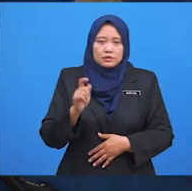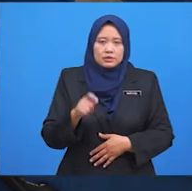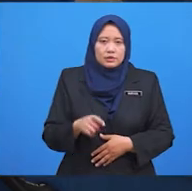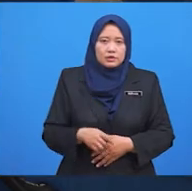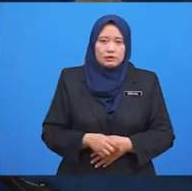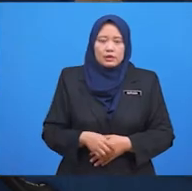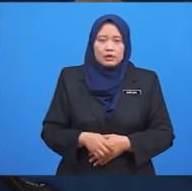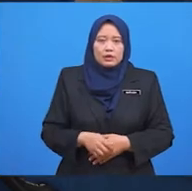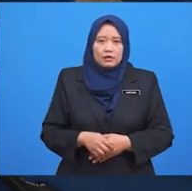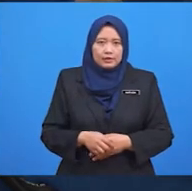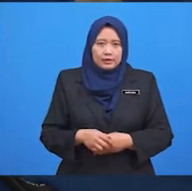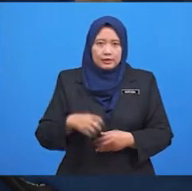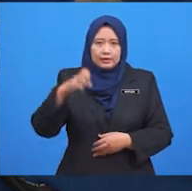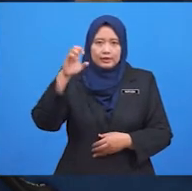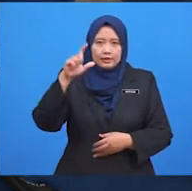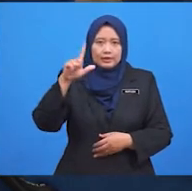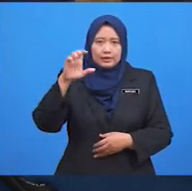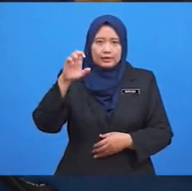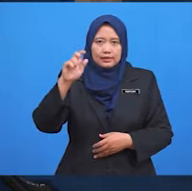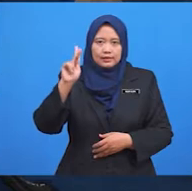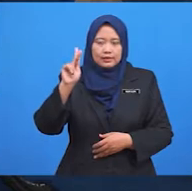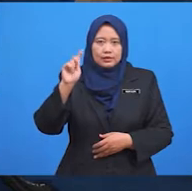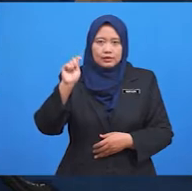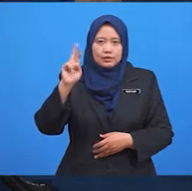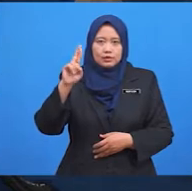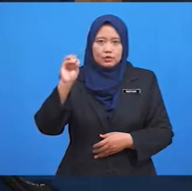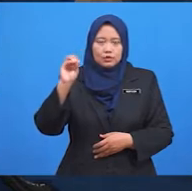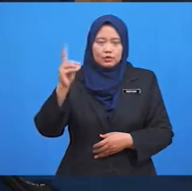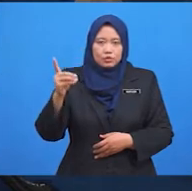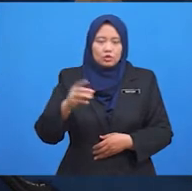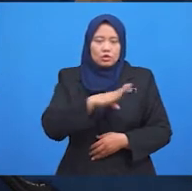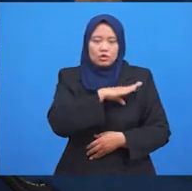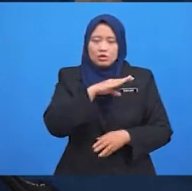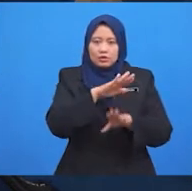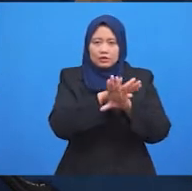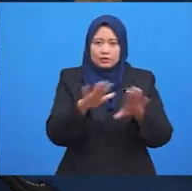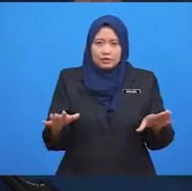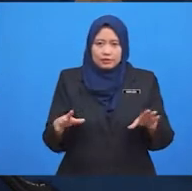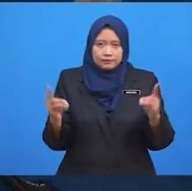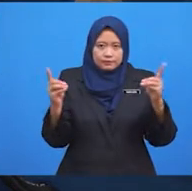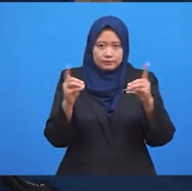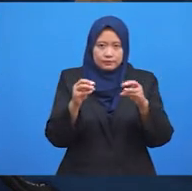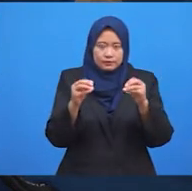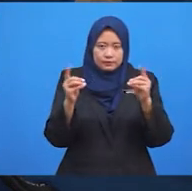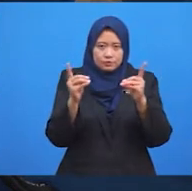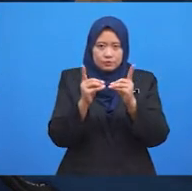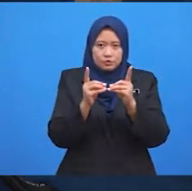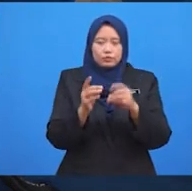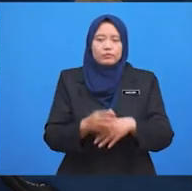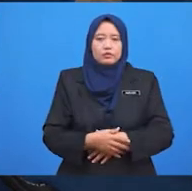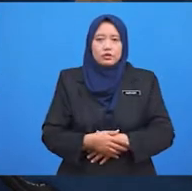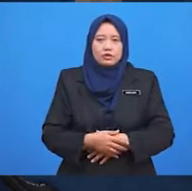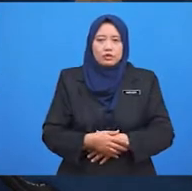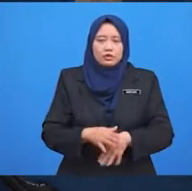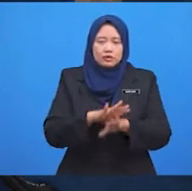berlaga untuk mengelakkan dari renjatan elektrik. Seterusnya, jangan melakukan rawatan ini